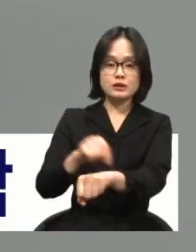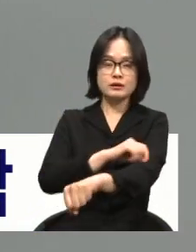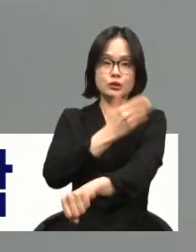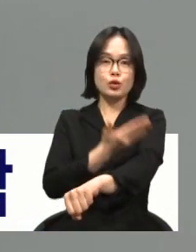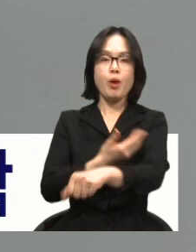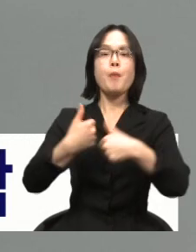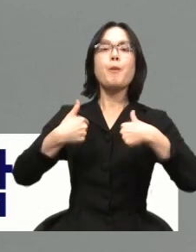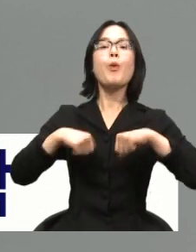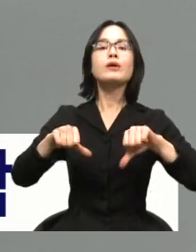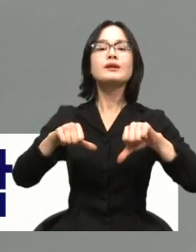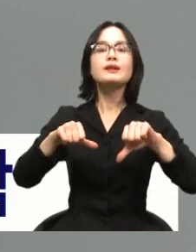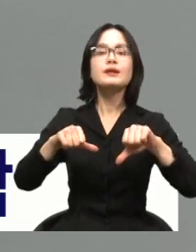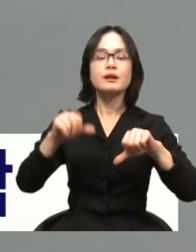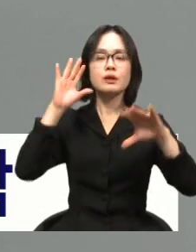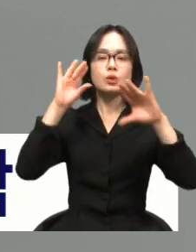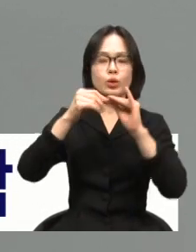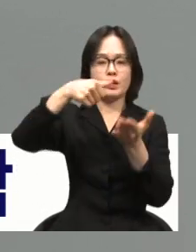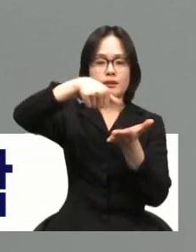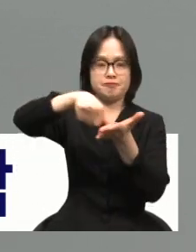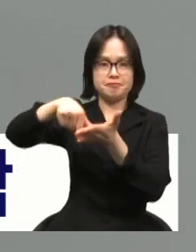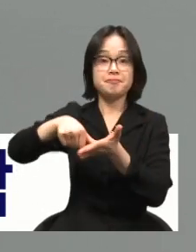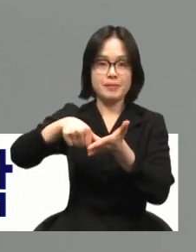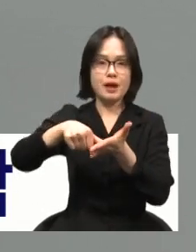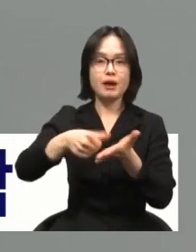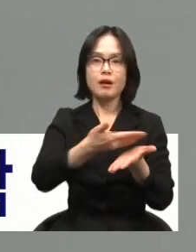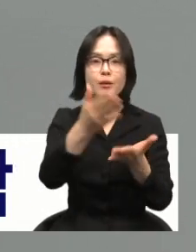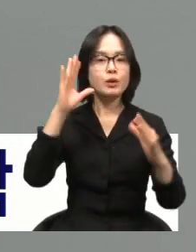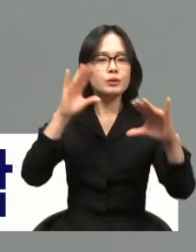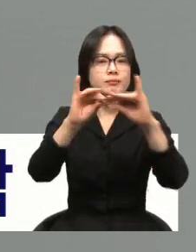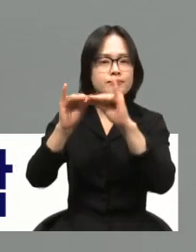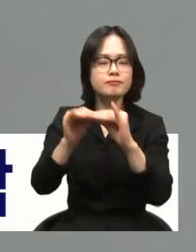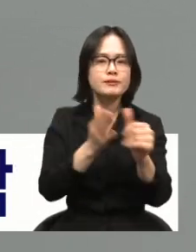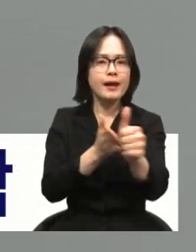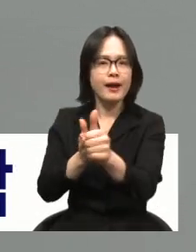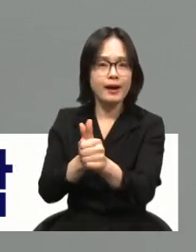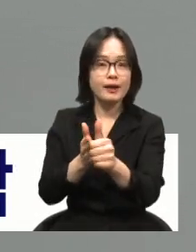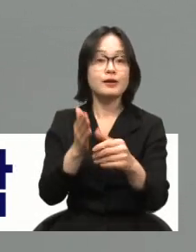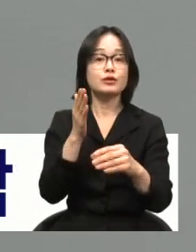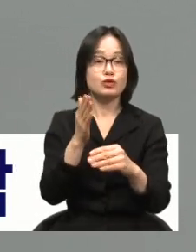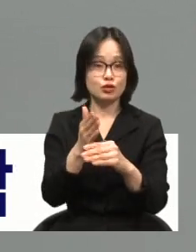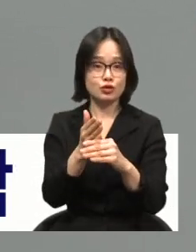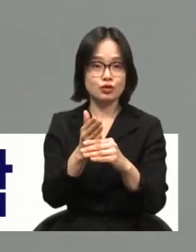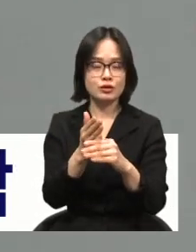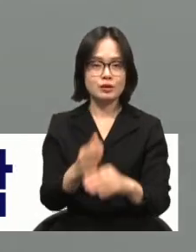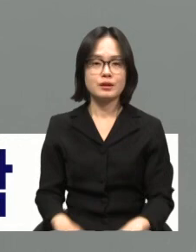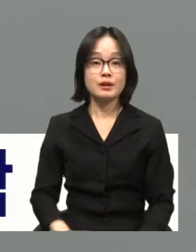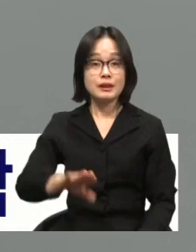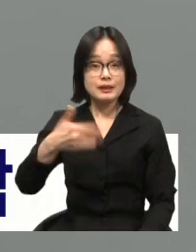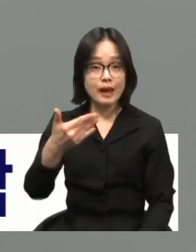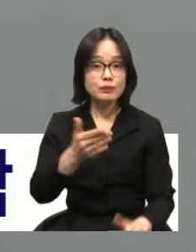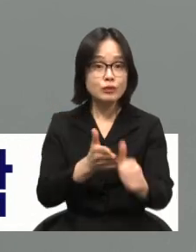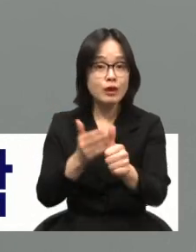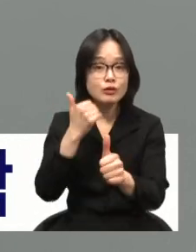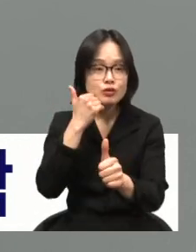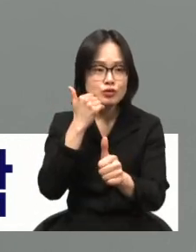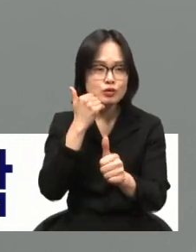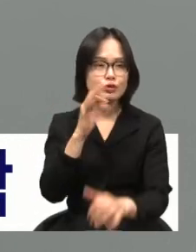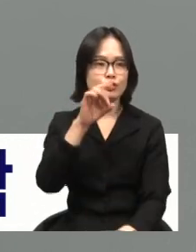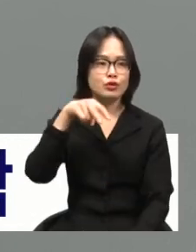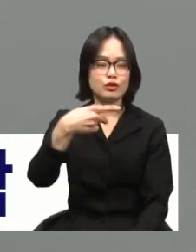동참을 호소했습니다 최의원은 챌린지를 이어갈 사람으로 국민임 윤재옥 원내대표와 원일용 전